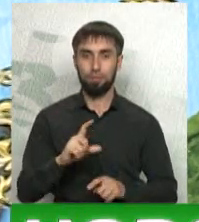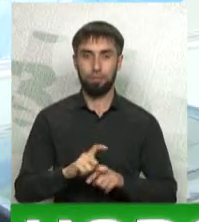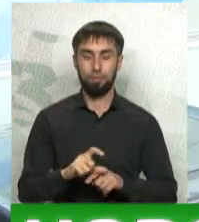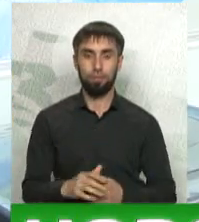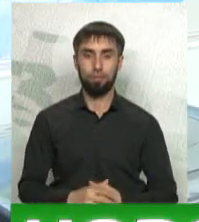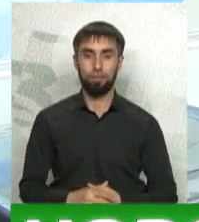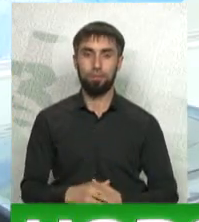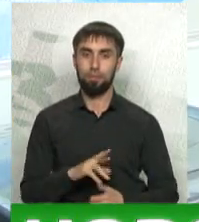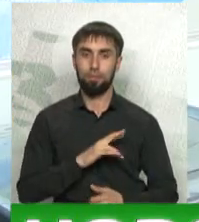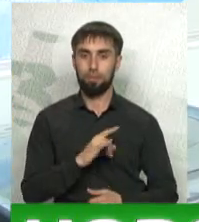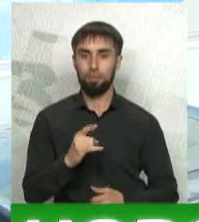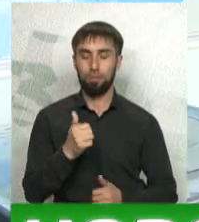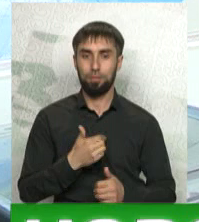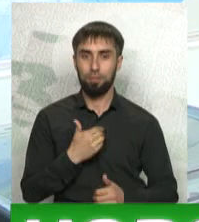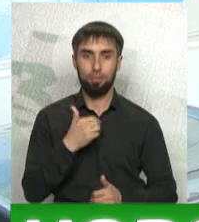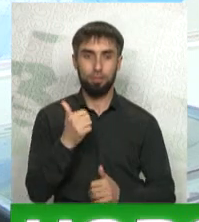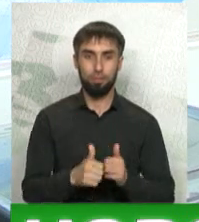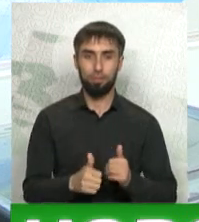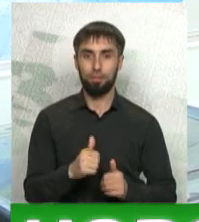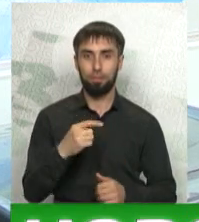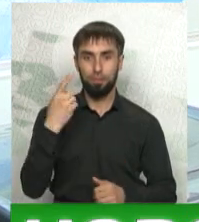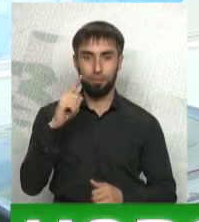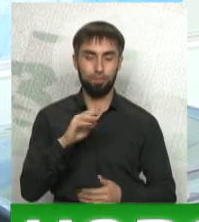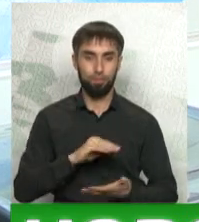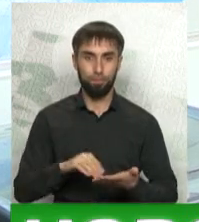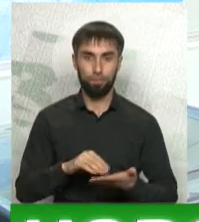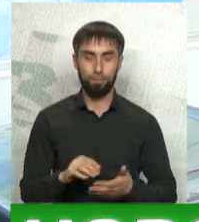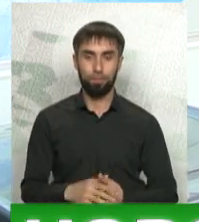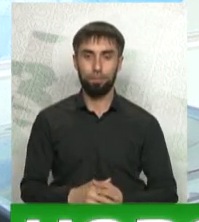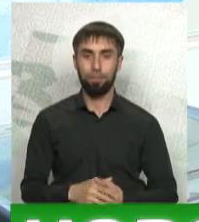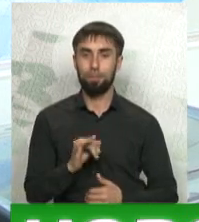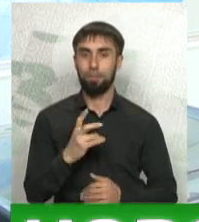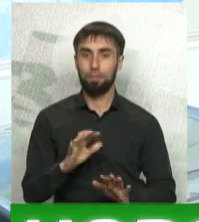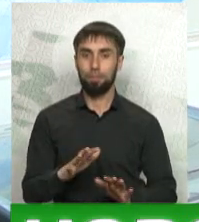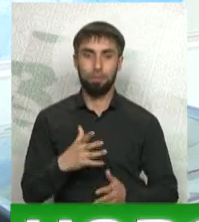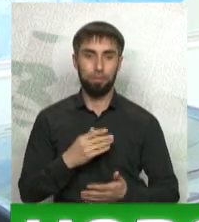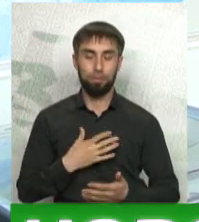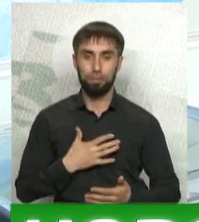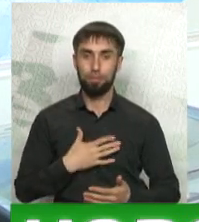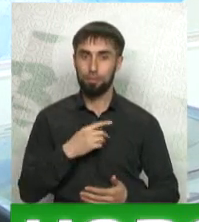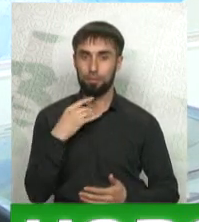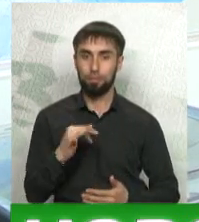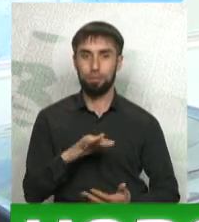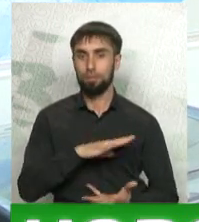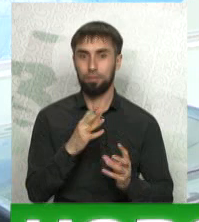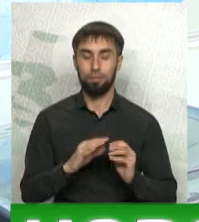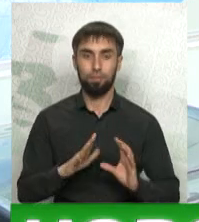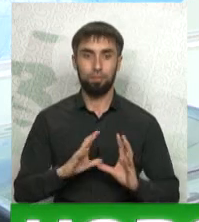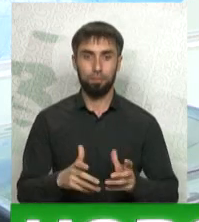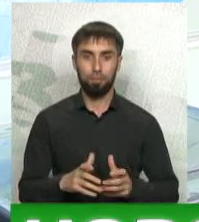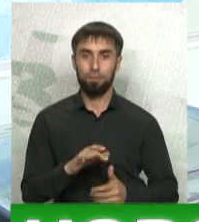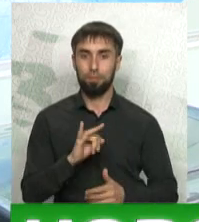я бы хотел каждому автору кто пишет и не только нашей республике вообще мире